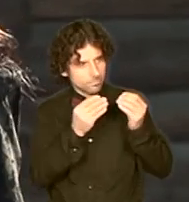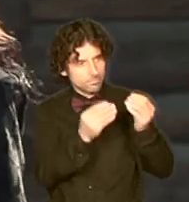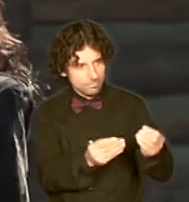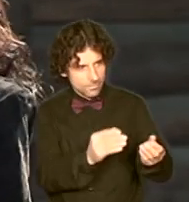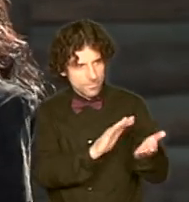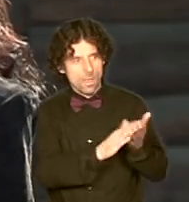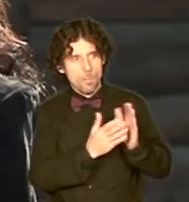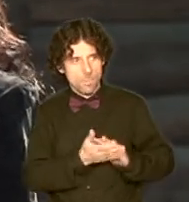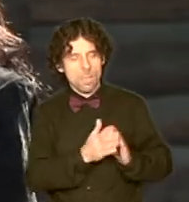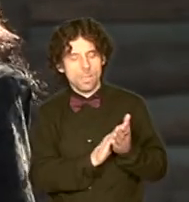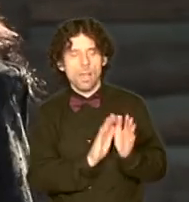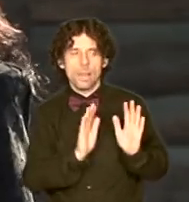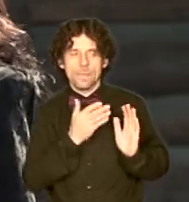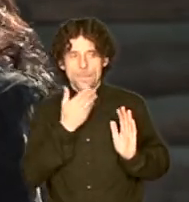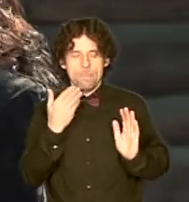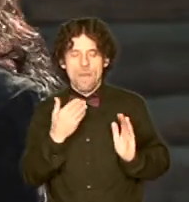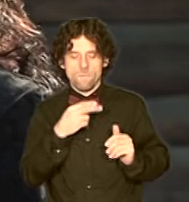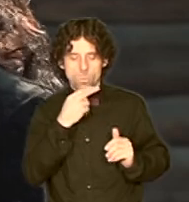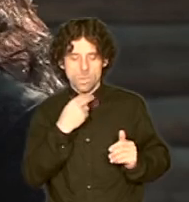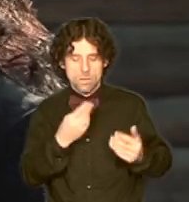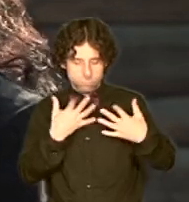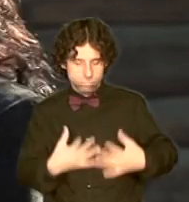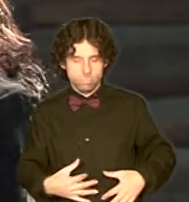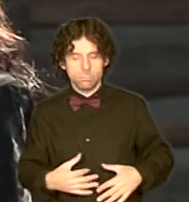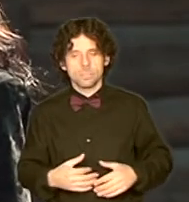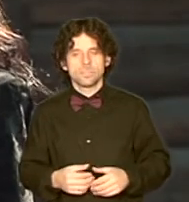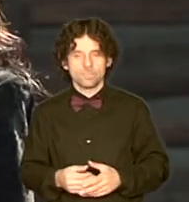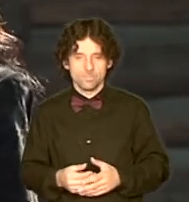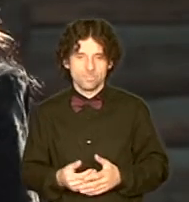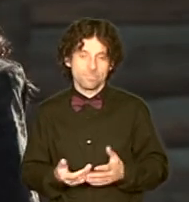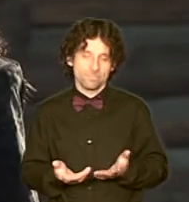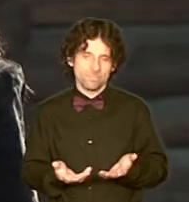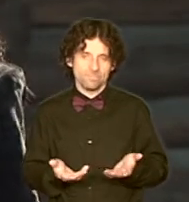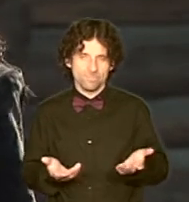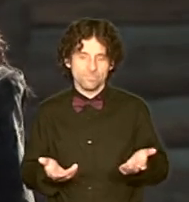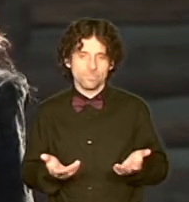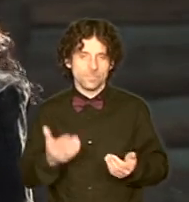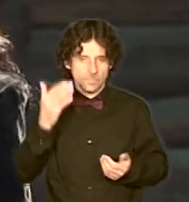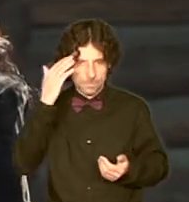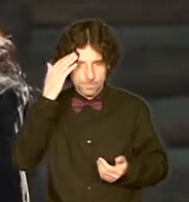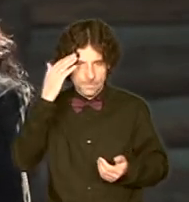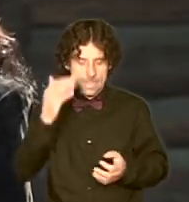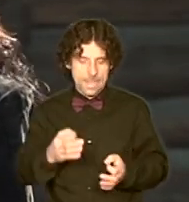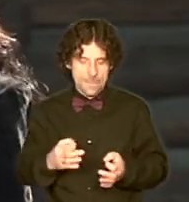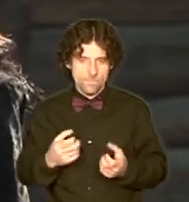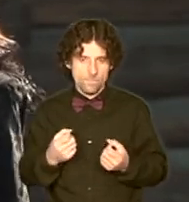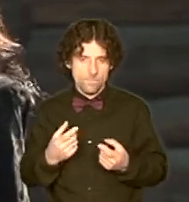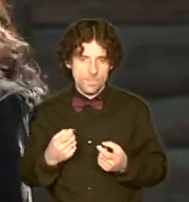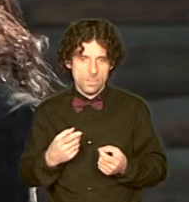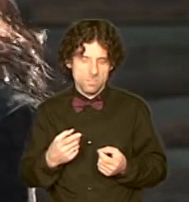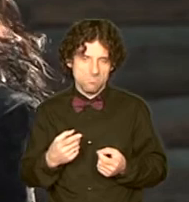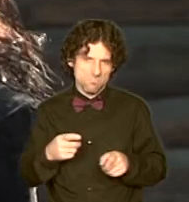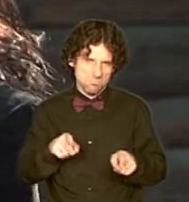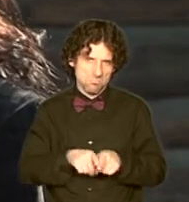kroszonkę, bo jak mówię, jeszcze były różne metody zdobienia, więc troszeczkę więcej czasu to zajmowało. Ale wiem, że w tej chwili